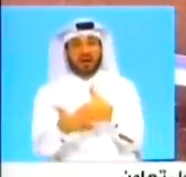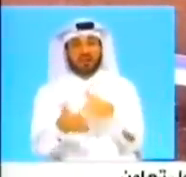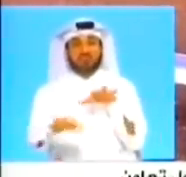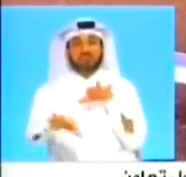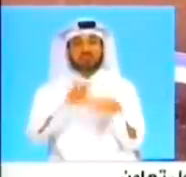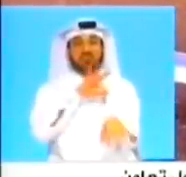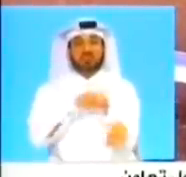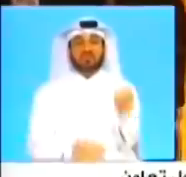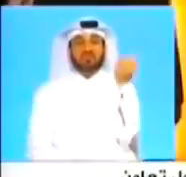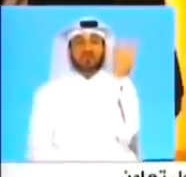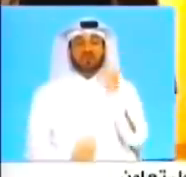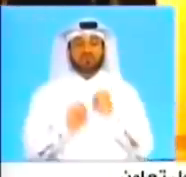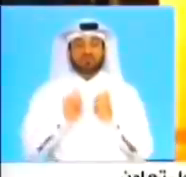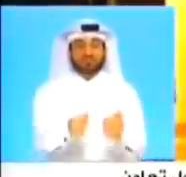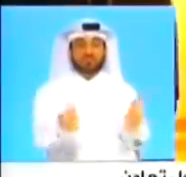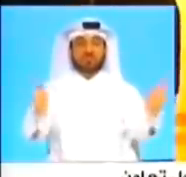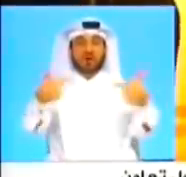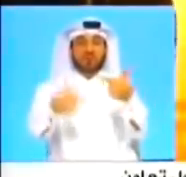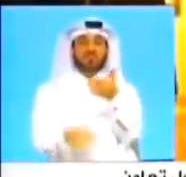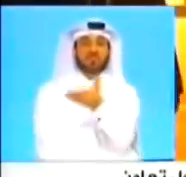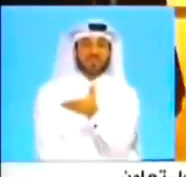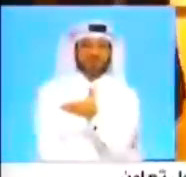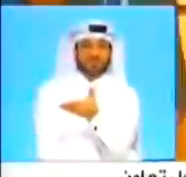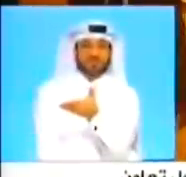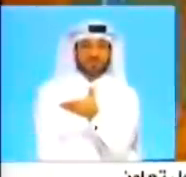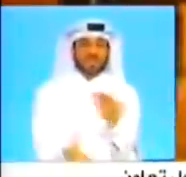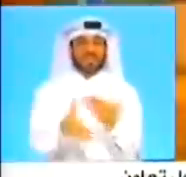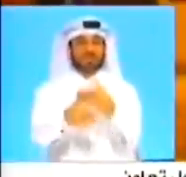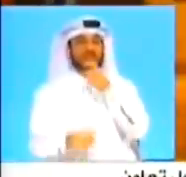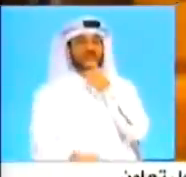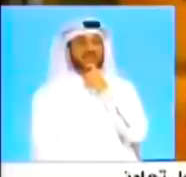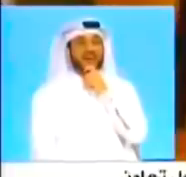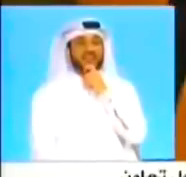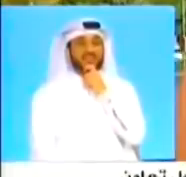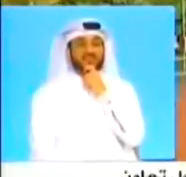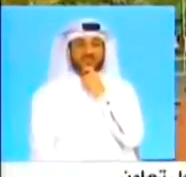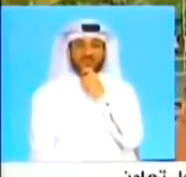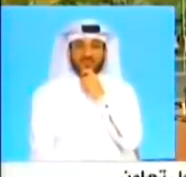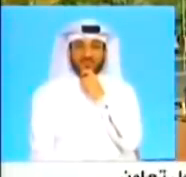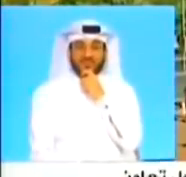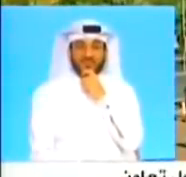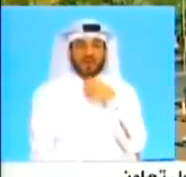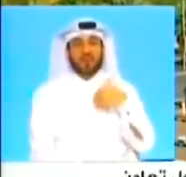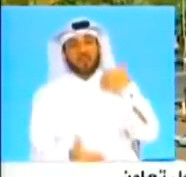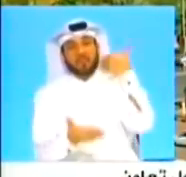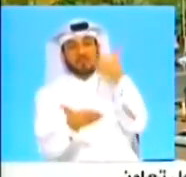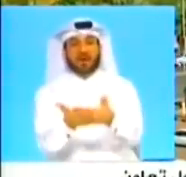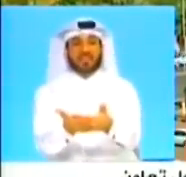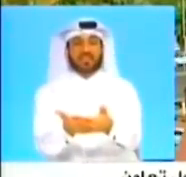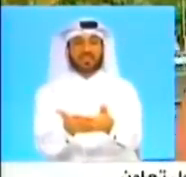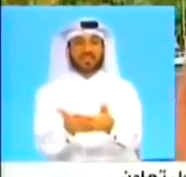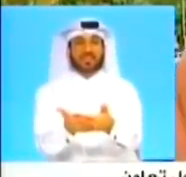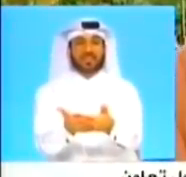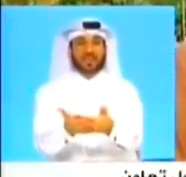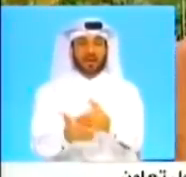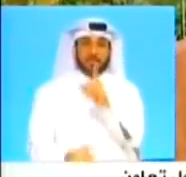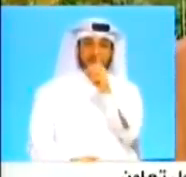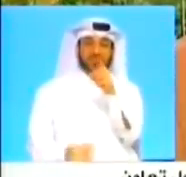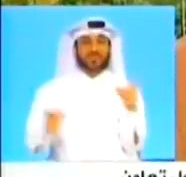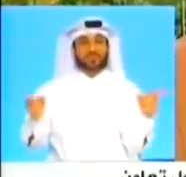الذي قالوا أنه ضعف هذا الاتفاق هو السبب في هذه الأزمات التي لحقت بهذا الاتفاق. على